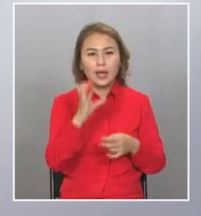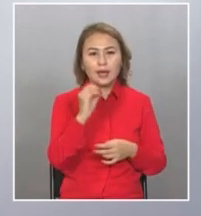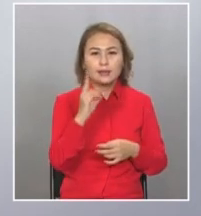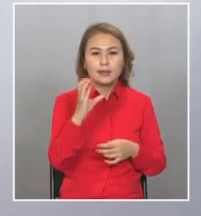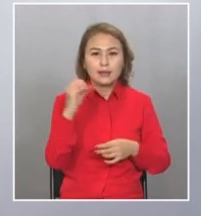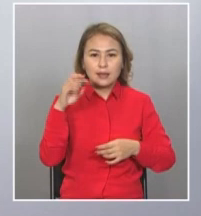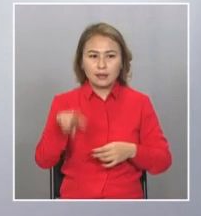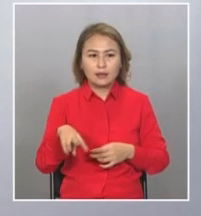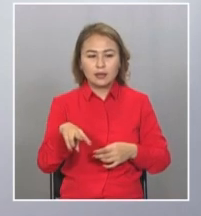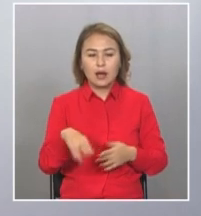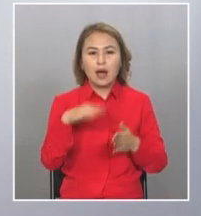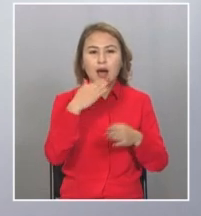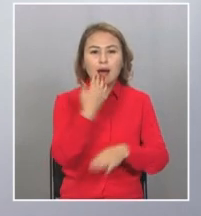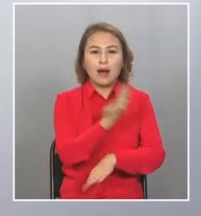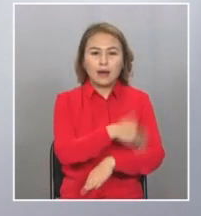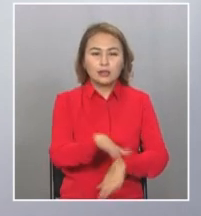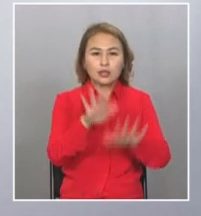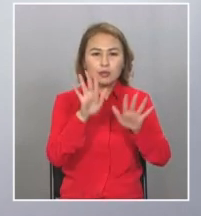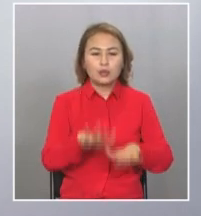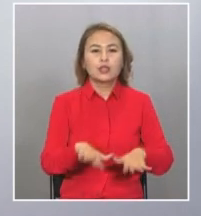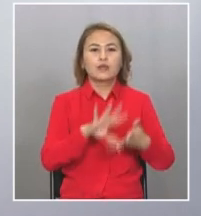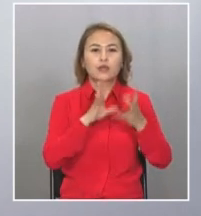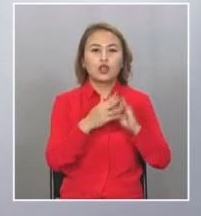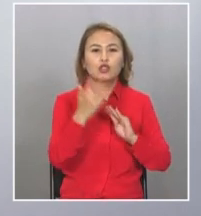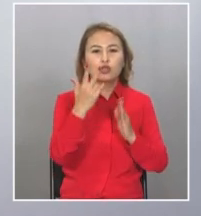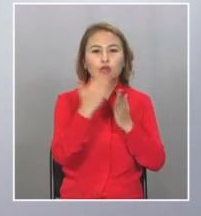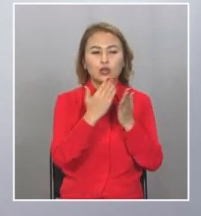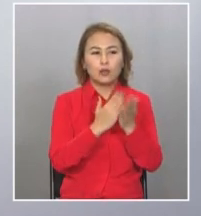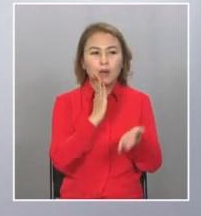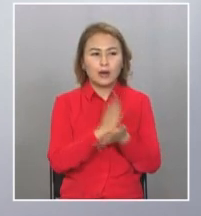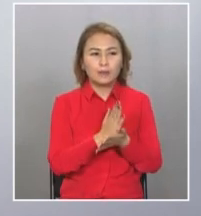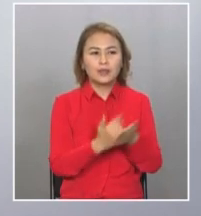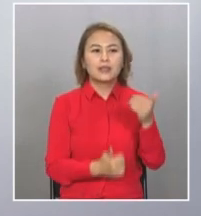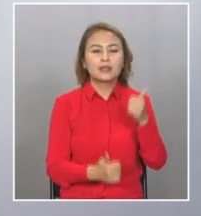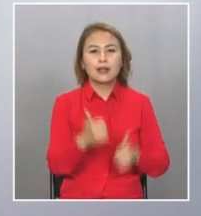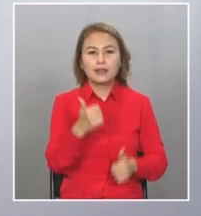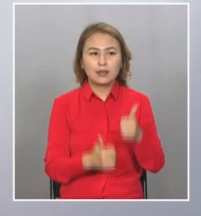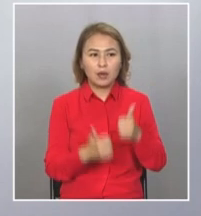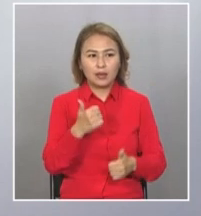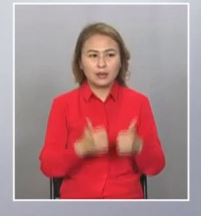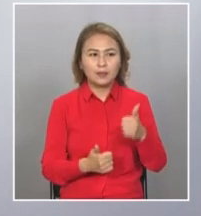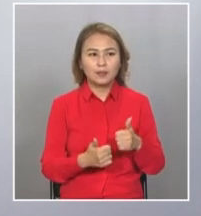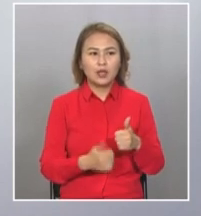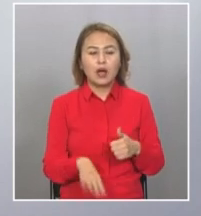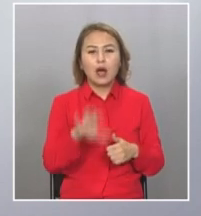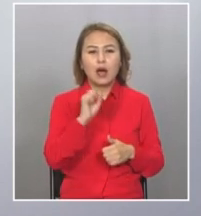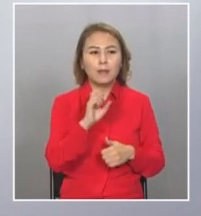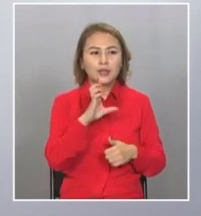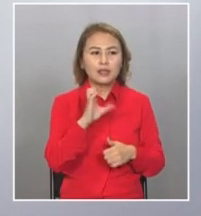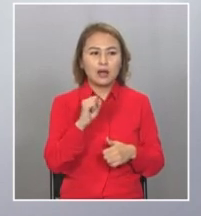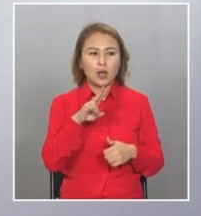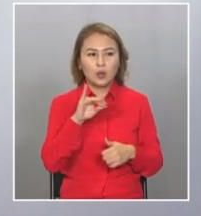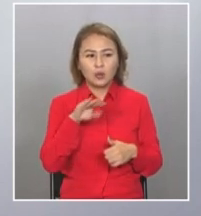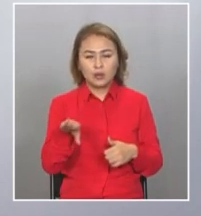Excel-де адрес ұяшықтарына сілтеменің 3 түрі бар. Салыстырмалы сілтеме, абсолюттік